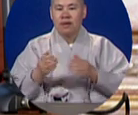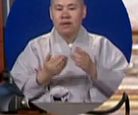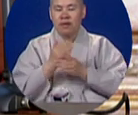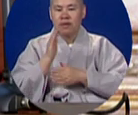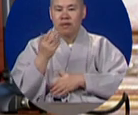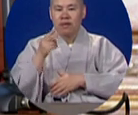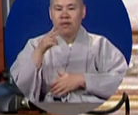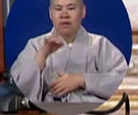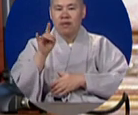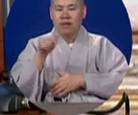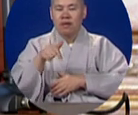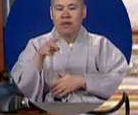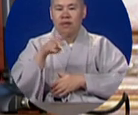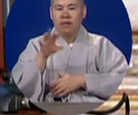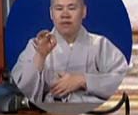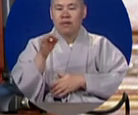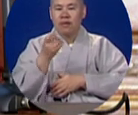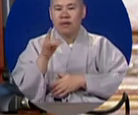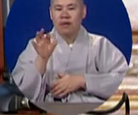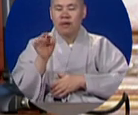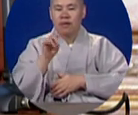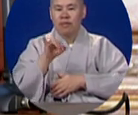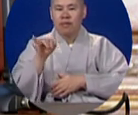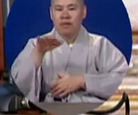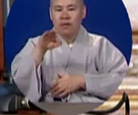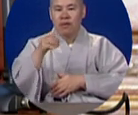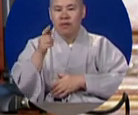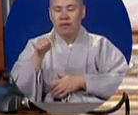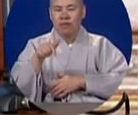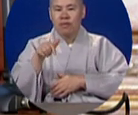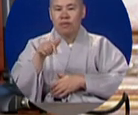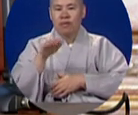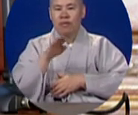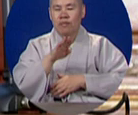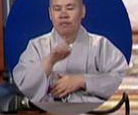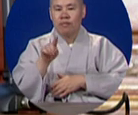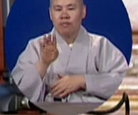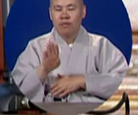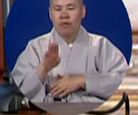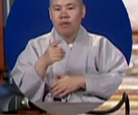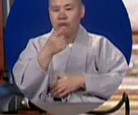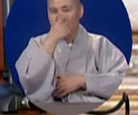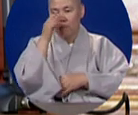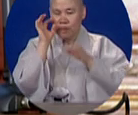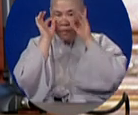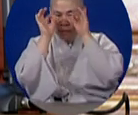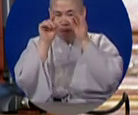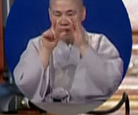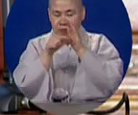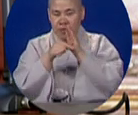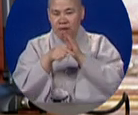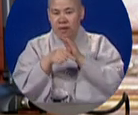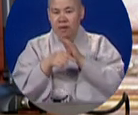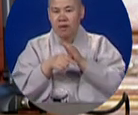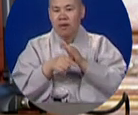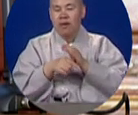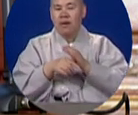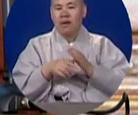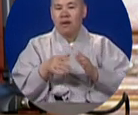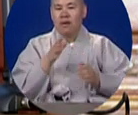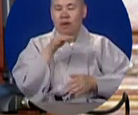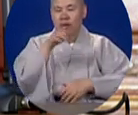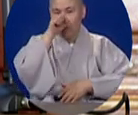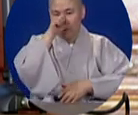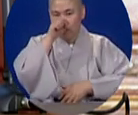색성 향미 촉법이죠 눈으로 볼 때 눈으로 볼 때 아 좋다고